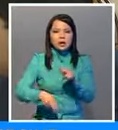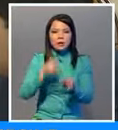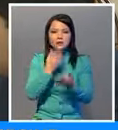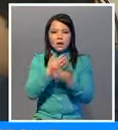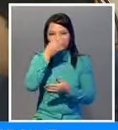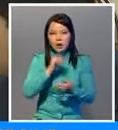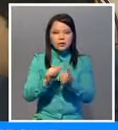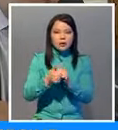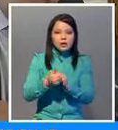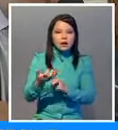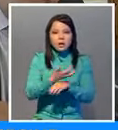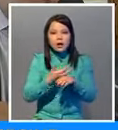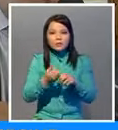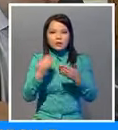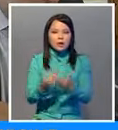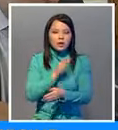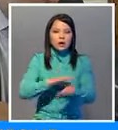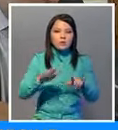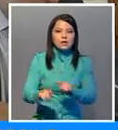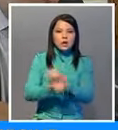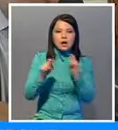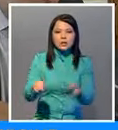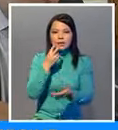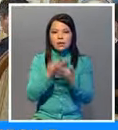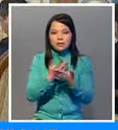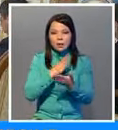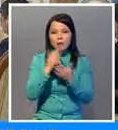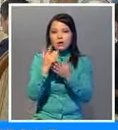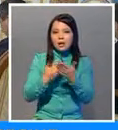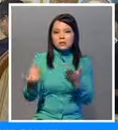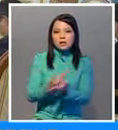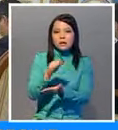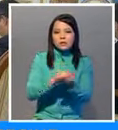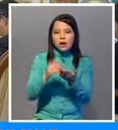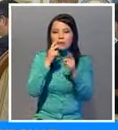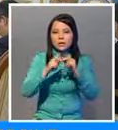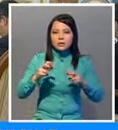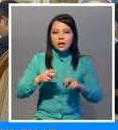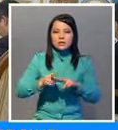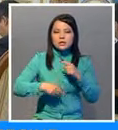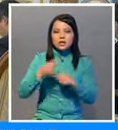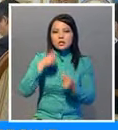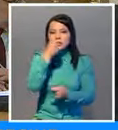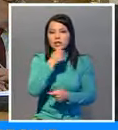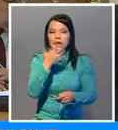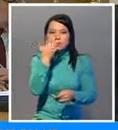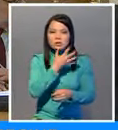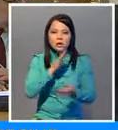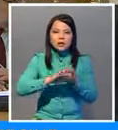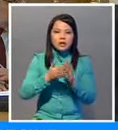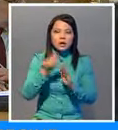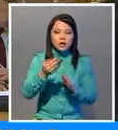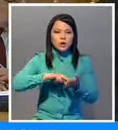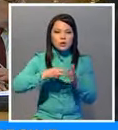тәжірибе жинақталды, кәсіпорындар салынып, жаңа жұмыс орындары ашылды. Енді бағдарлама қайта қаралып, келесі жылдан бастап екінші 5 жылдықтың жоспары жүзеге